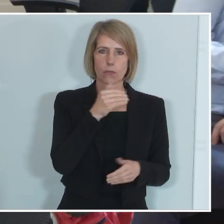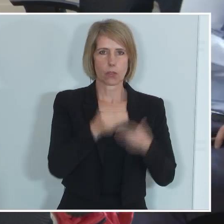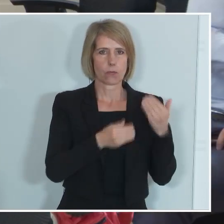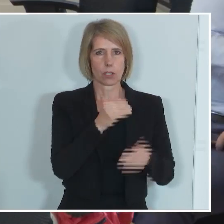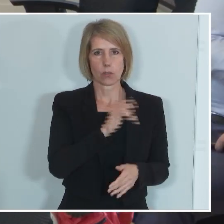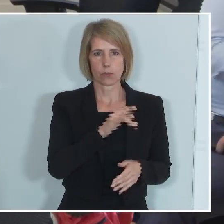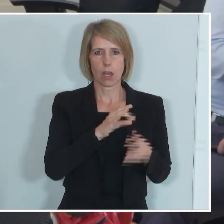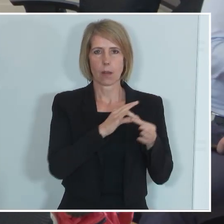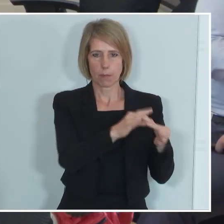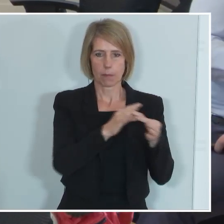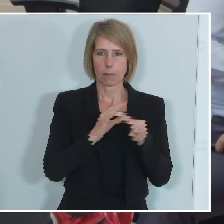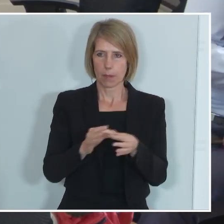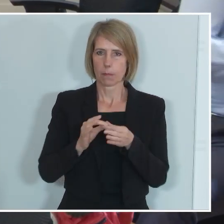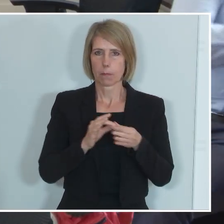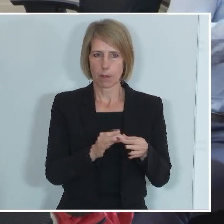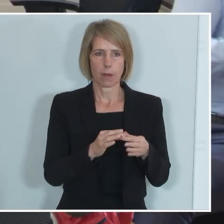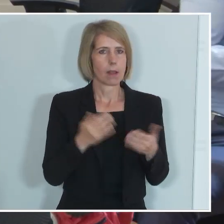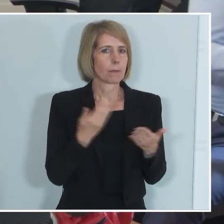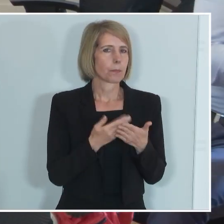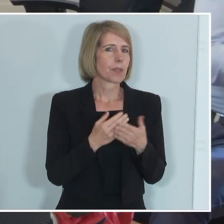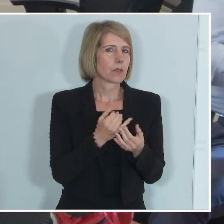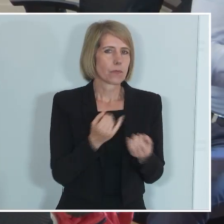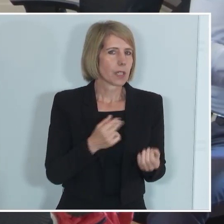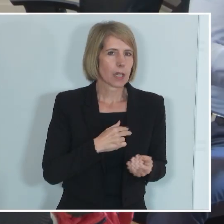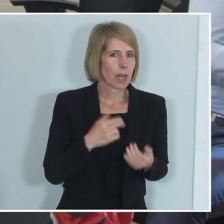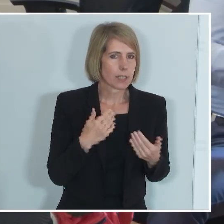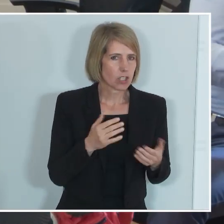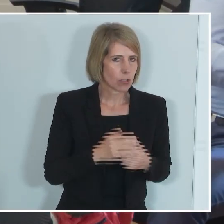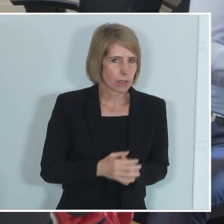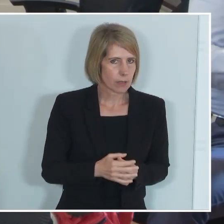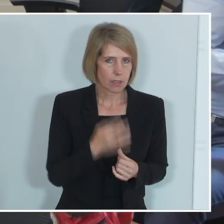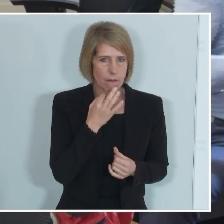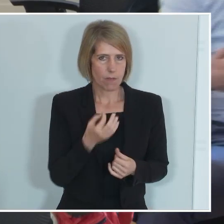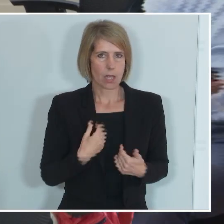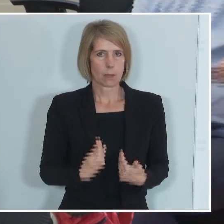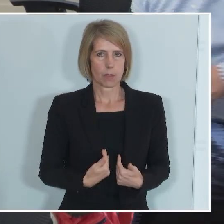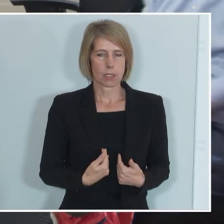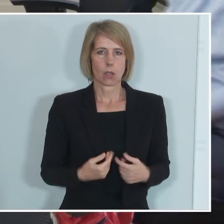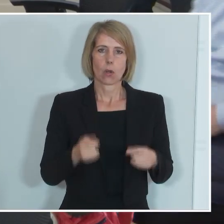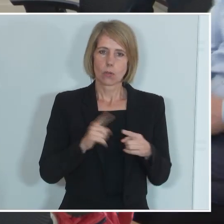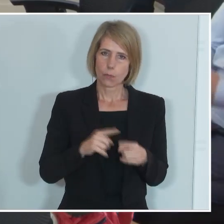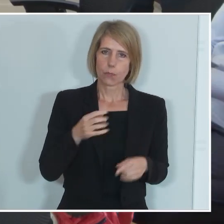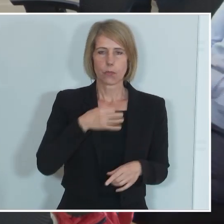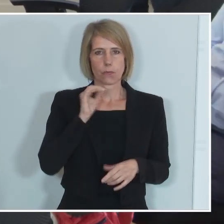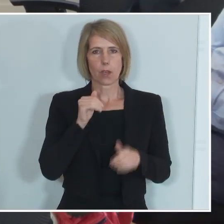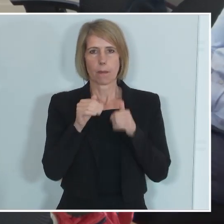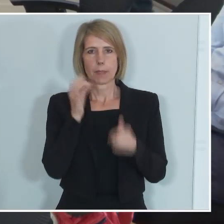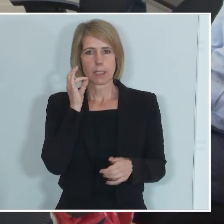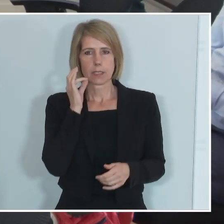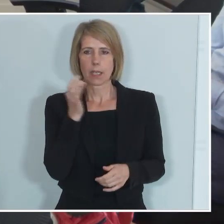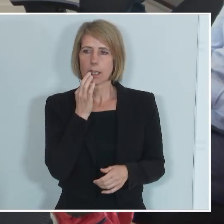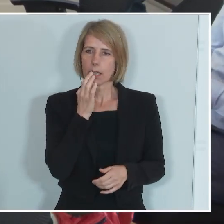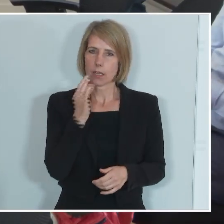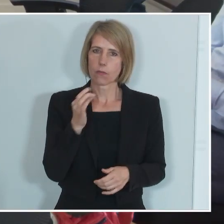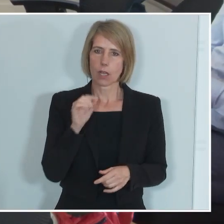haben. Also insofern frage ich mich, wie realistisch das ist. Und dann noch eine Frage an Sie, Frau Ministerin. Sie sind